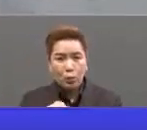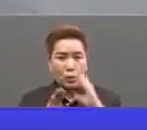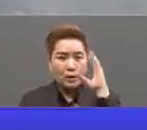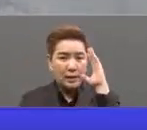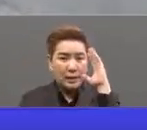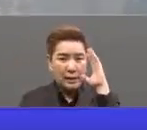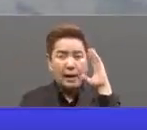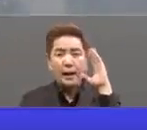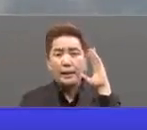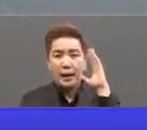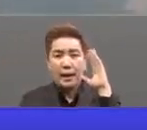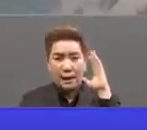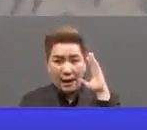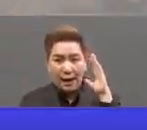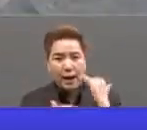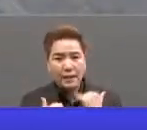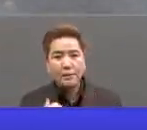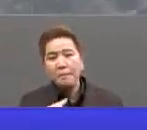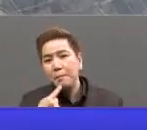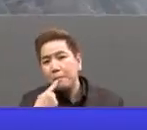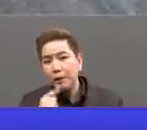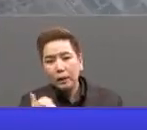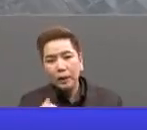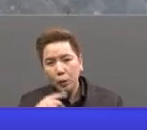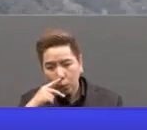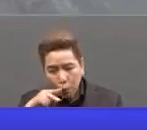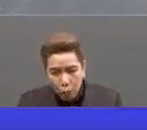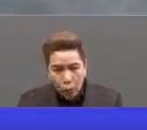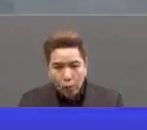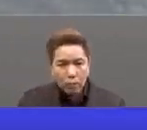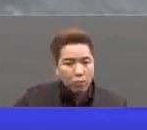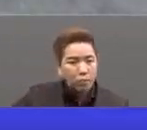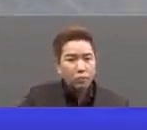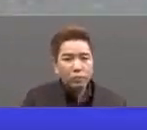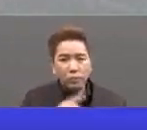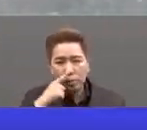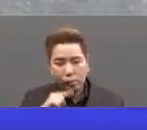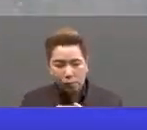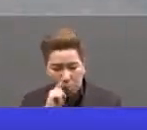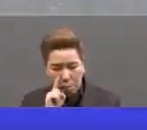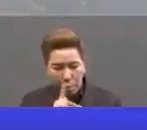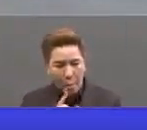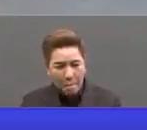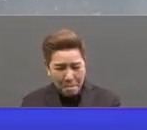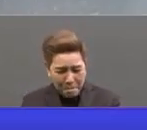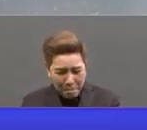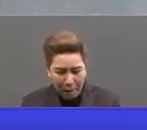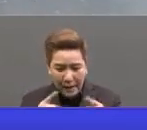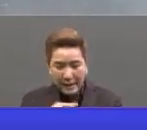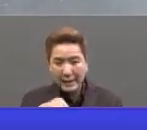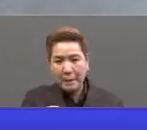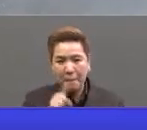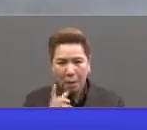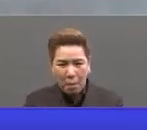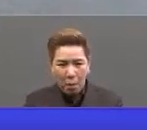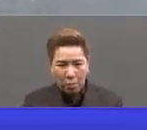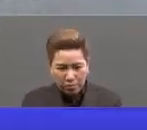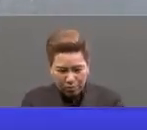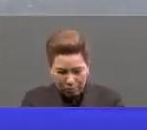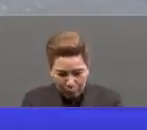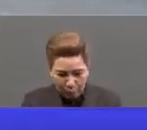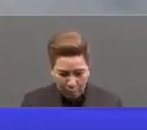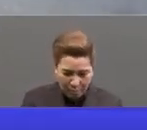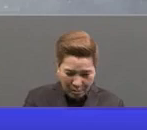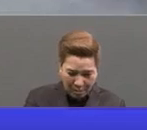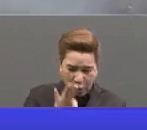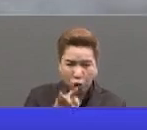าเบื้องต้นเนี่ยจากเงินที่ได้มาจากกองทุนเงินช่วยเหลือผู้ประสบสาธารณภัยสำนักนายกรัฐมนตรีแล้ว